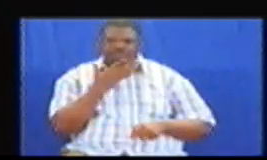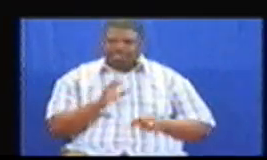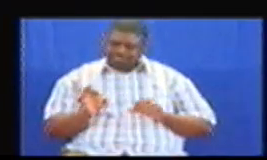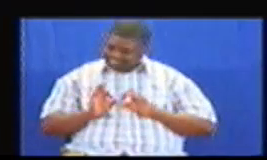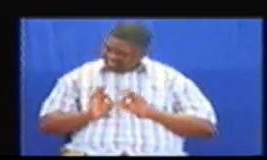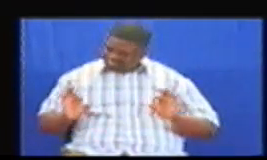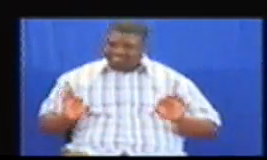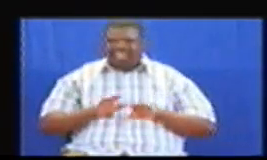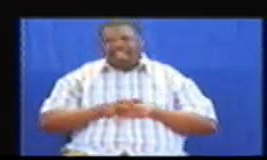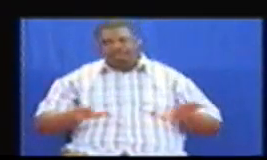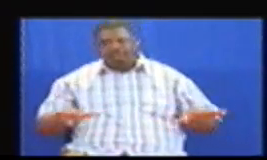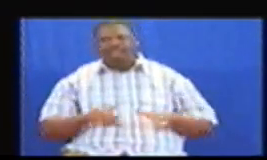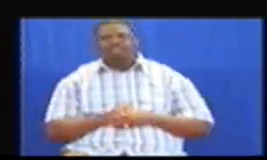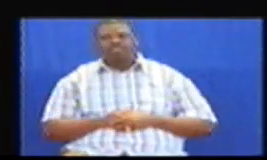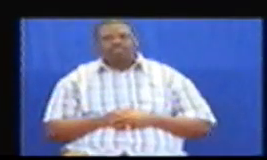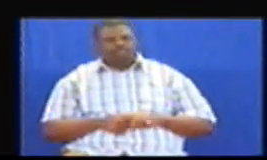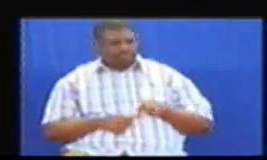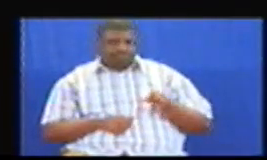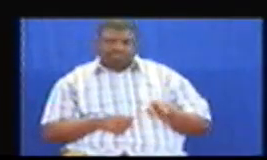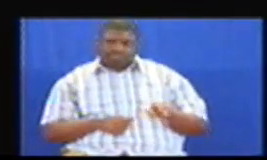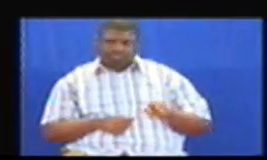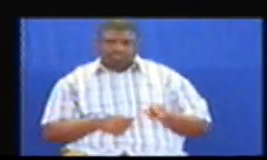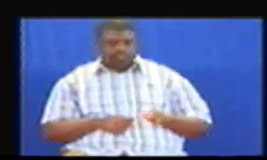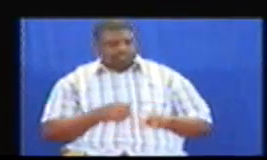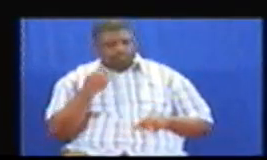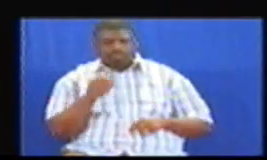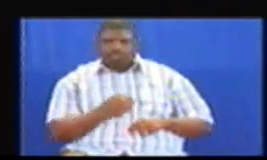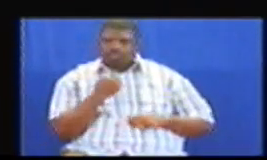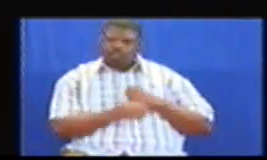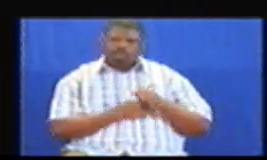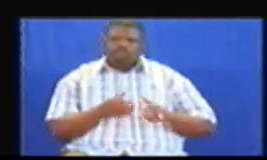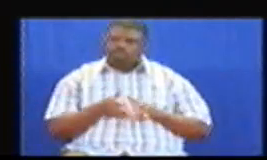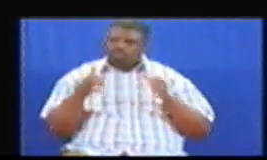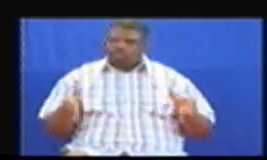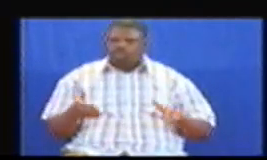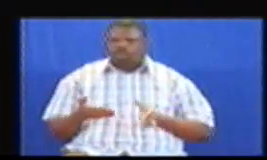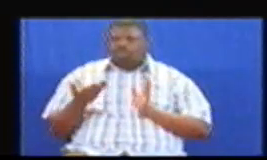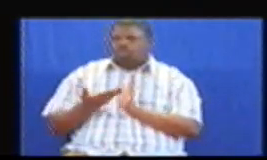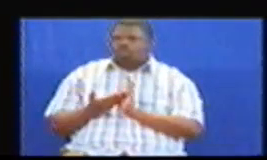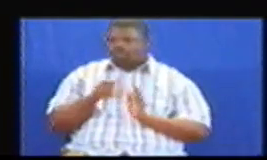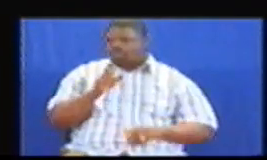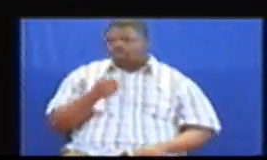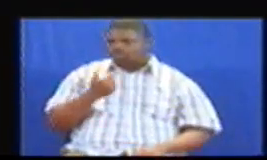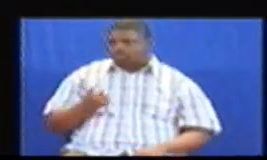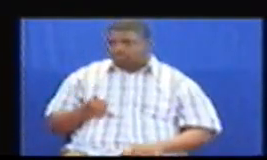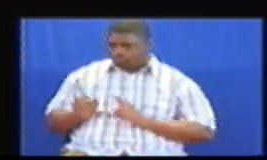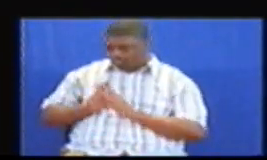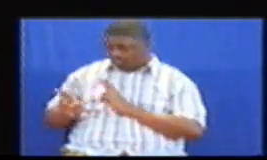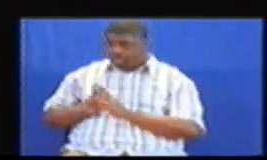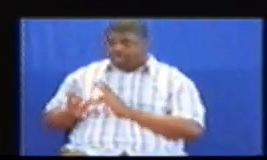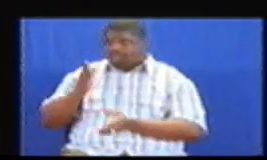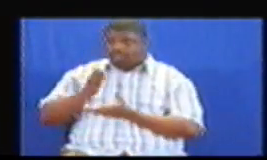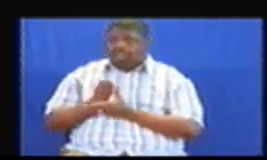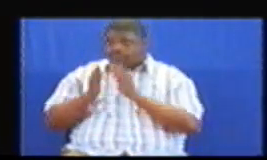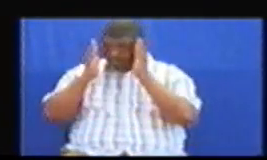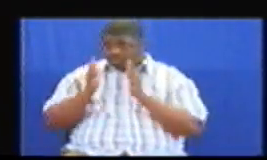salama, hiyo nayo tumepiga hatua kubwa. Kwa hiyo ningewaomba Watanzania, tunapojadili haki za binadamu